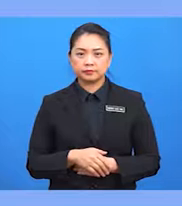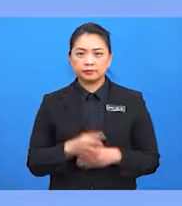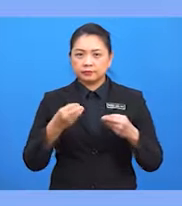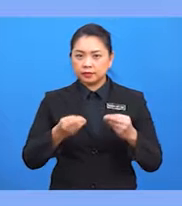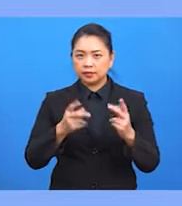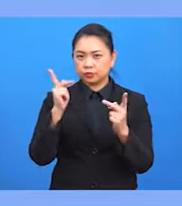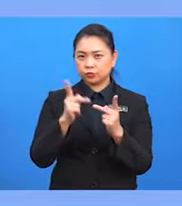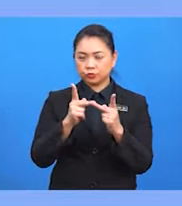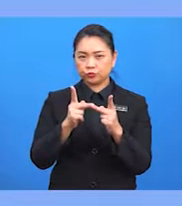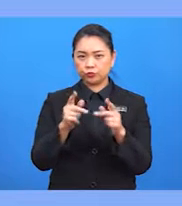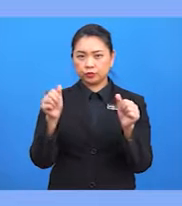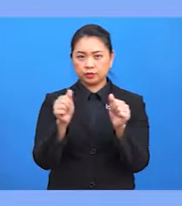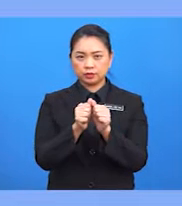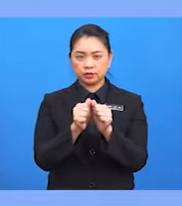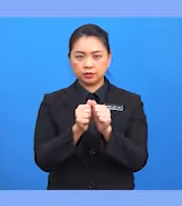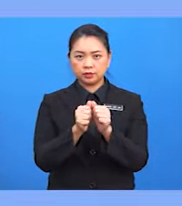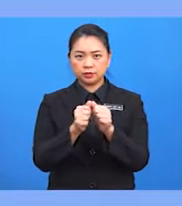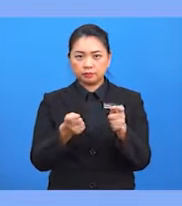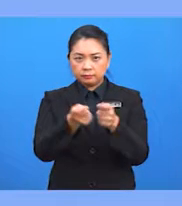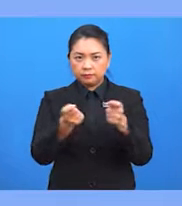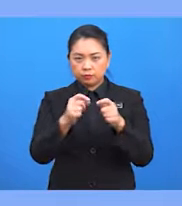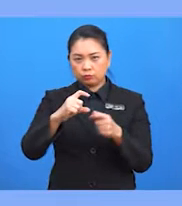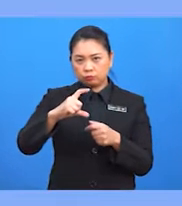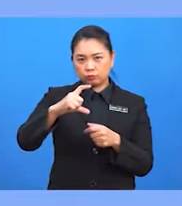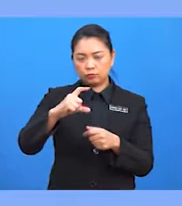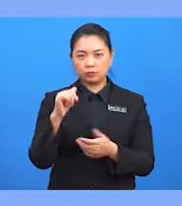bagi bersesuaian dengan layer yang terbuka.